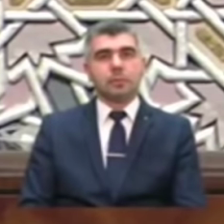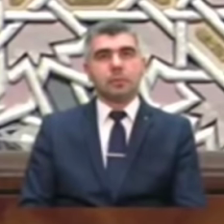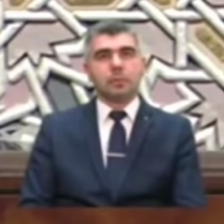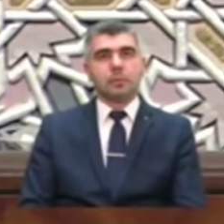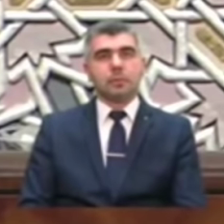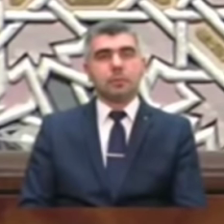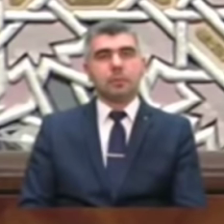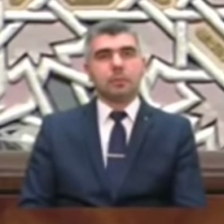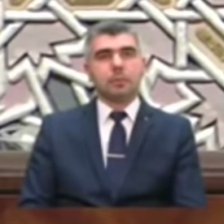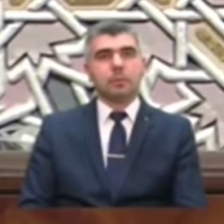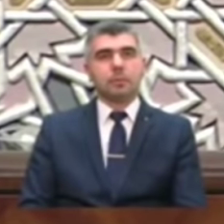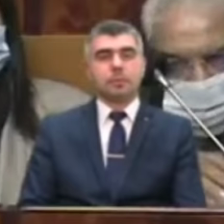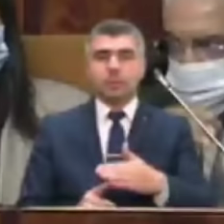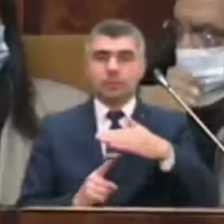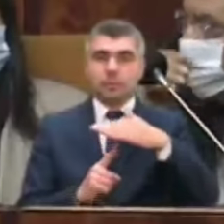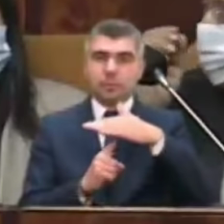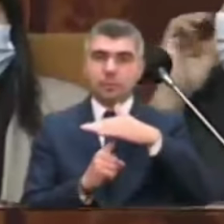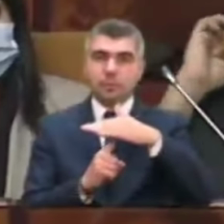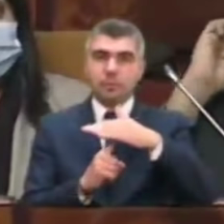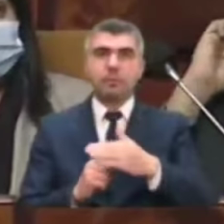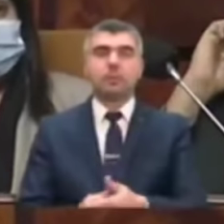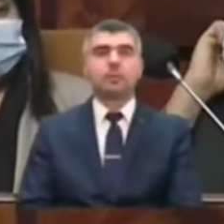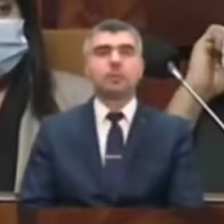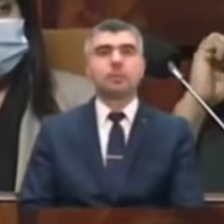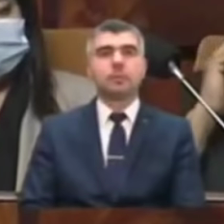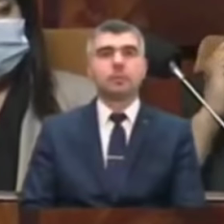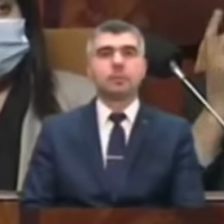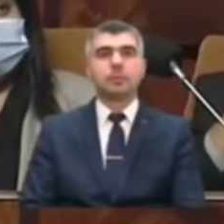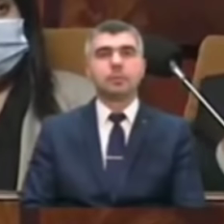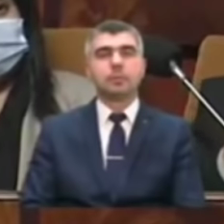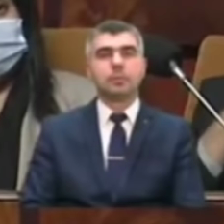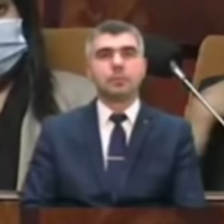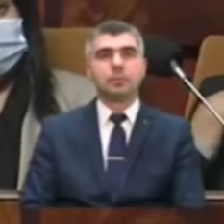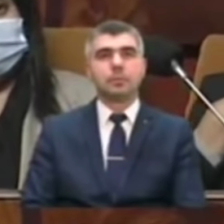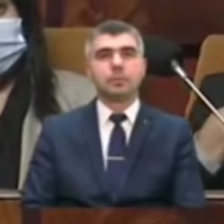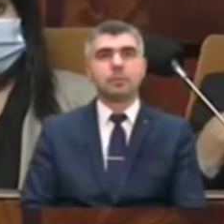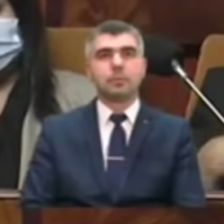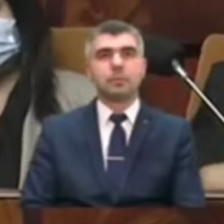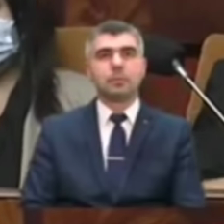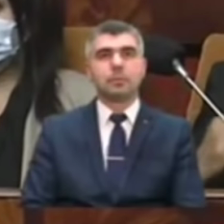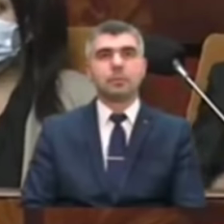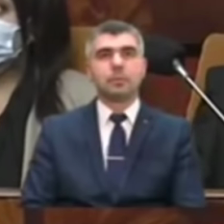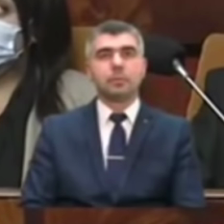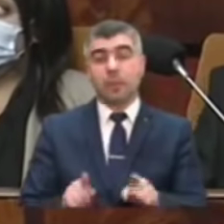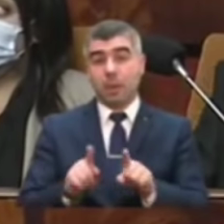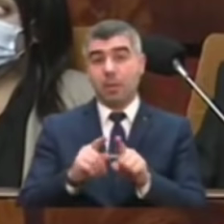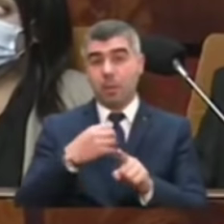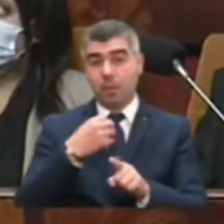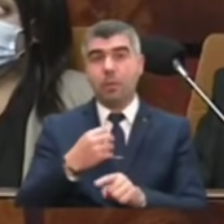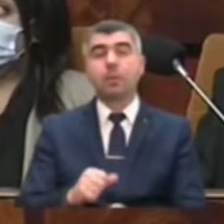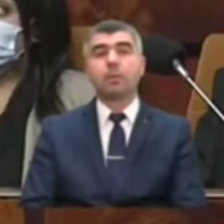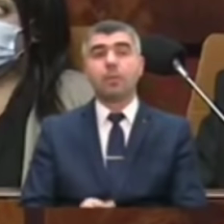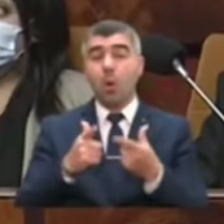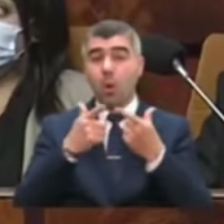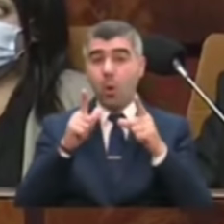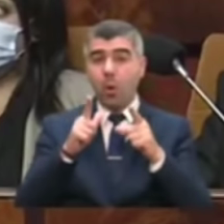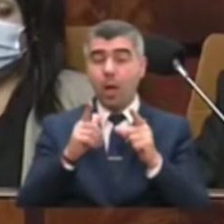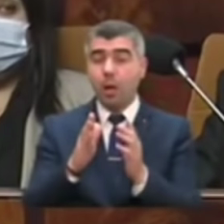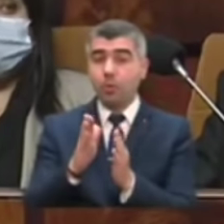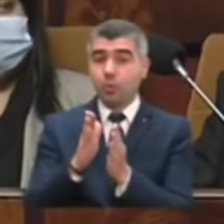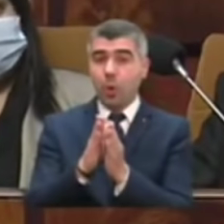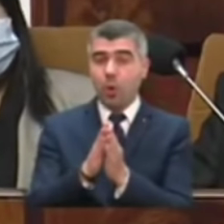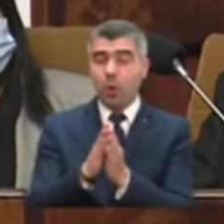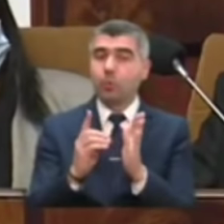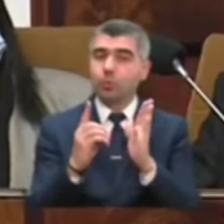نقطة نظام، نقطة نظام. نفس الإطار، نفس الإطار، نفس الإطار. على أنه في الواقع اللغة الأمازيغية هي اللغة الدستورية ديال